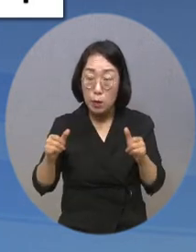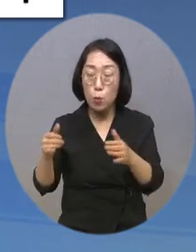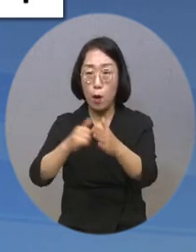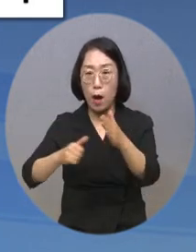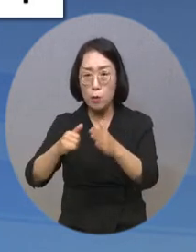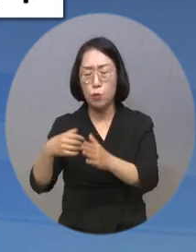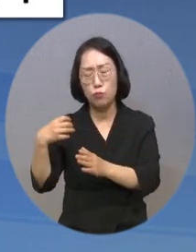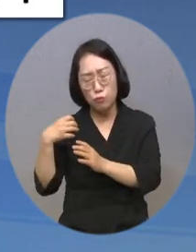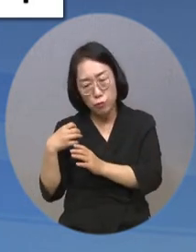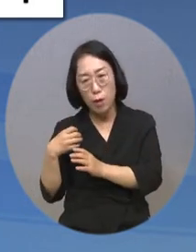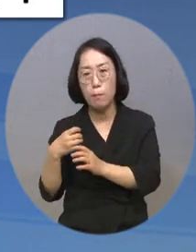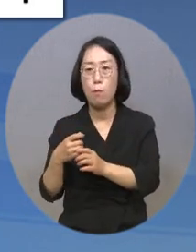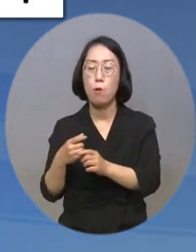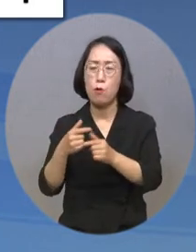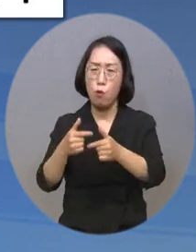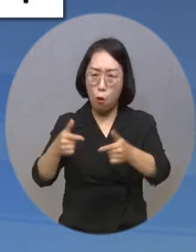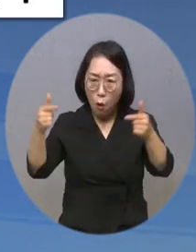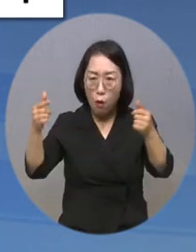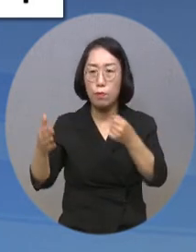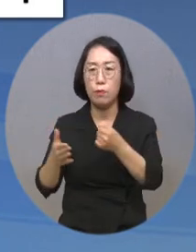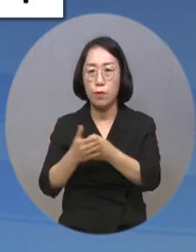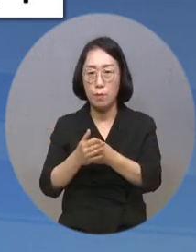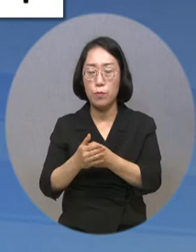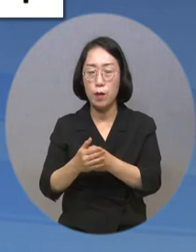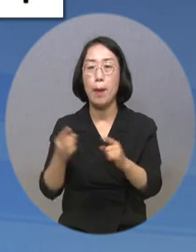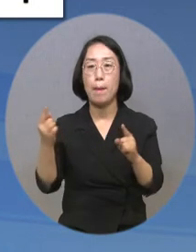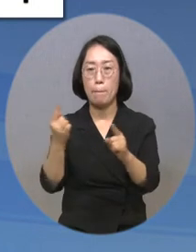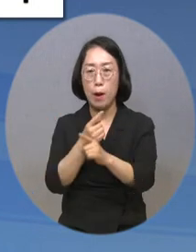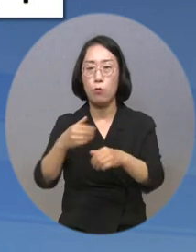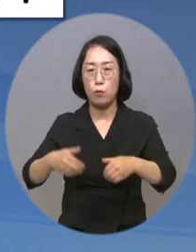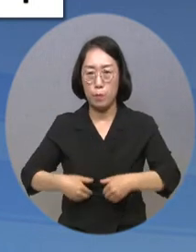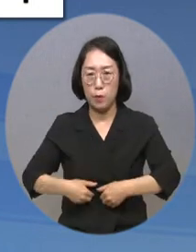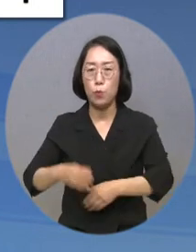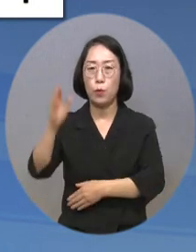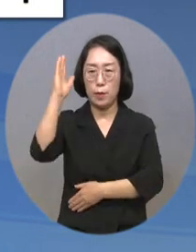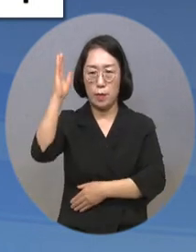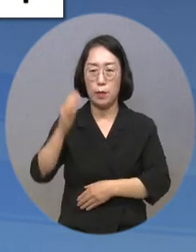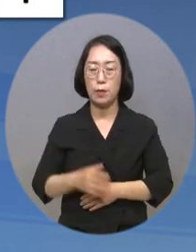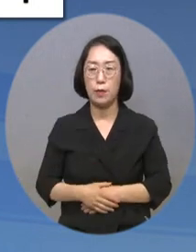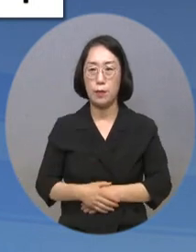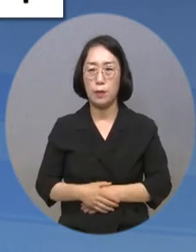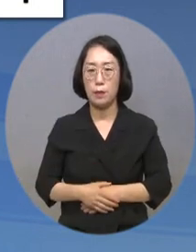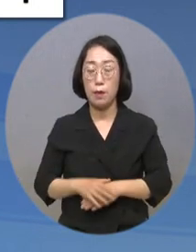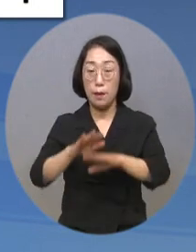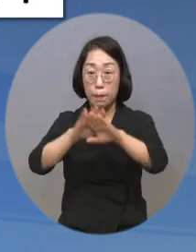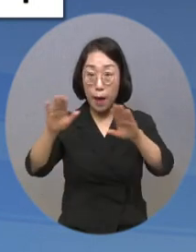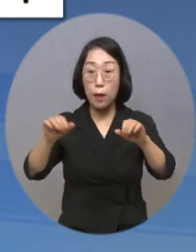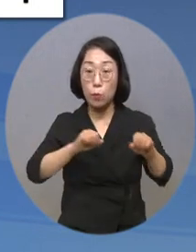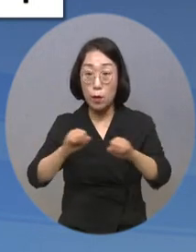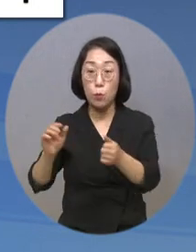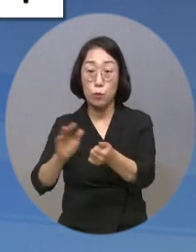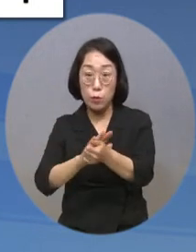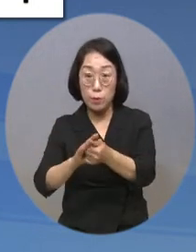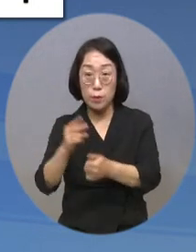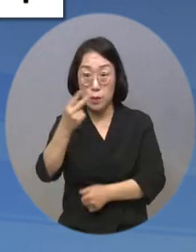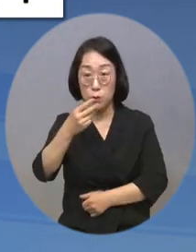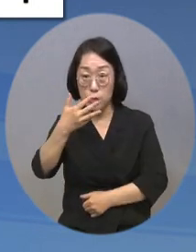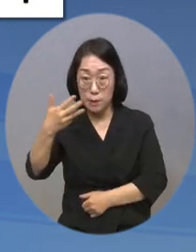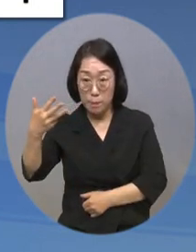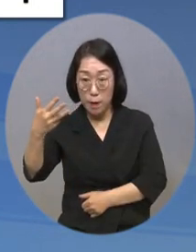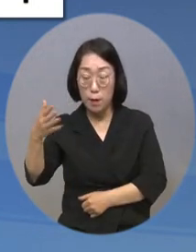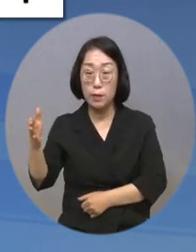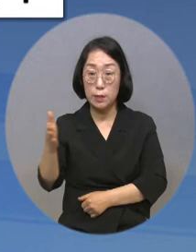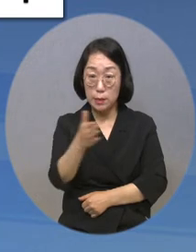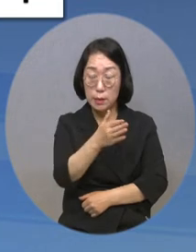부담을 가중시키는 것이라며 실효성 있는 개선책 마련을 강조했습니다. 주간활동 서비스는 2018년 9월